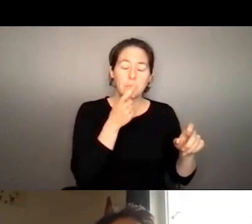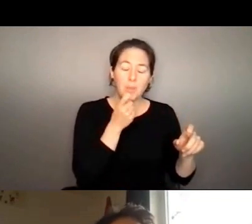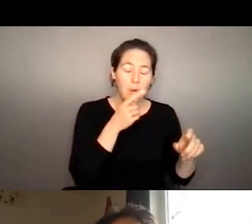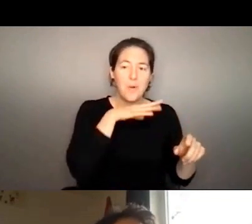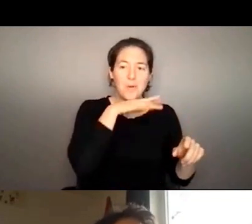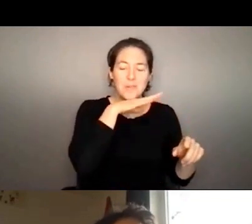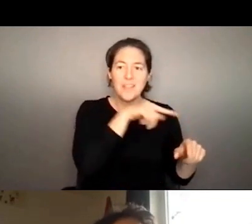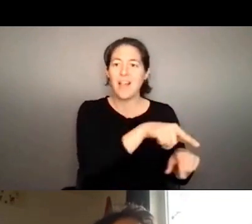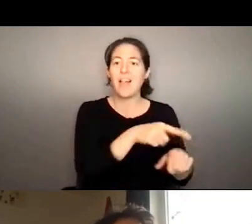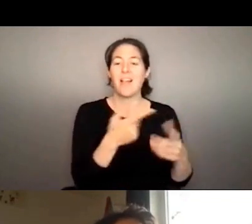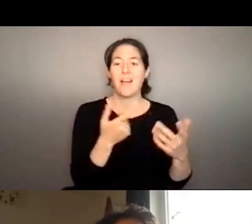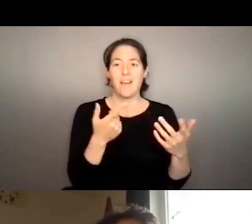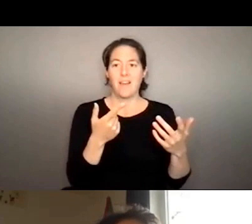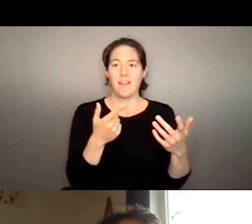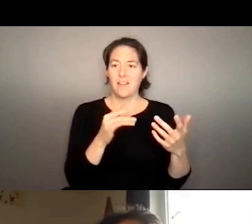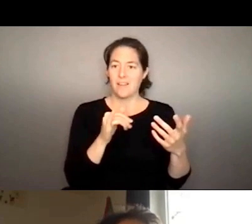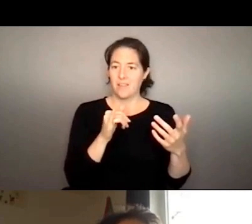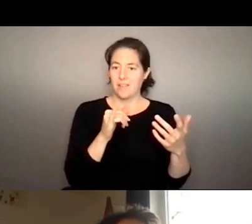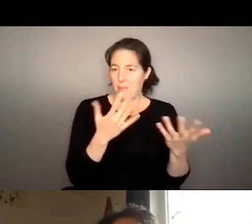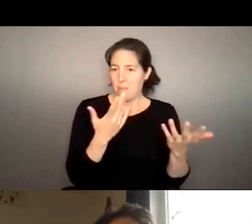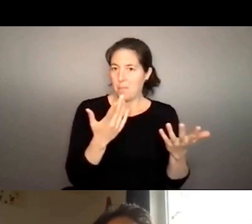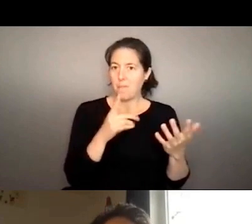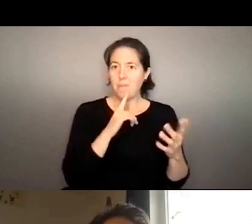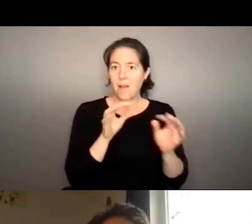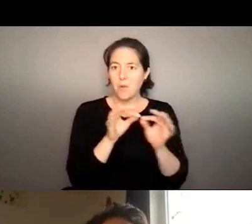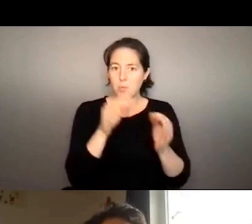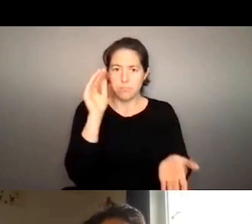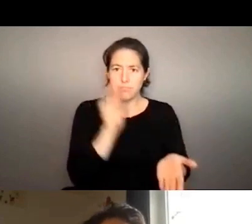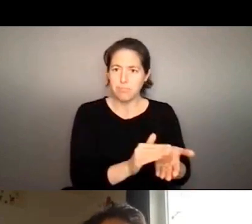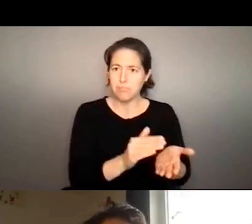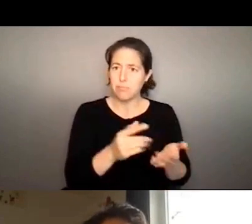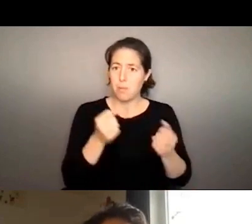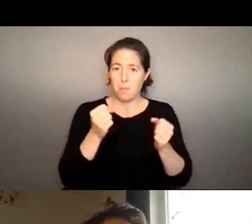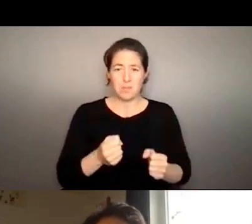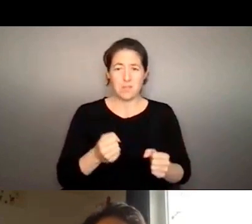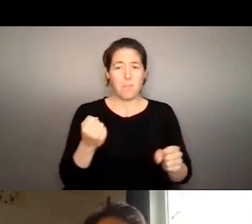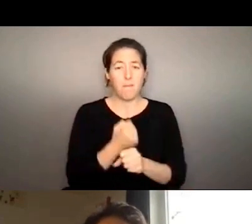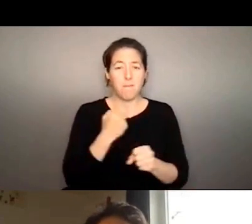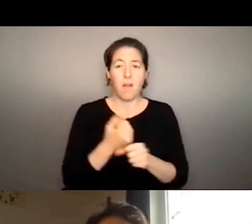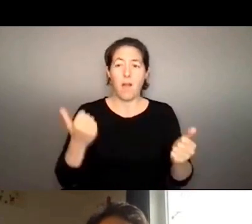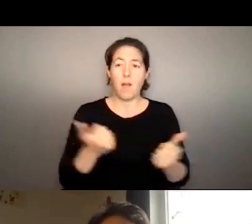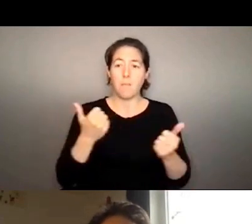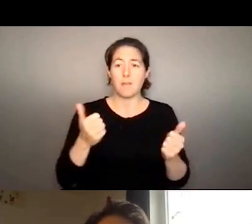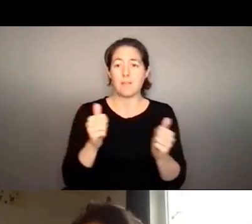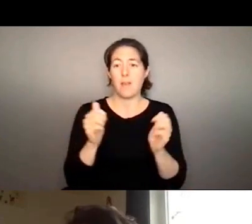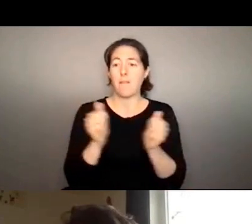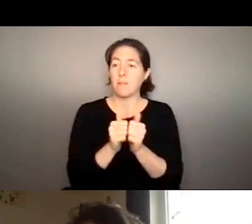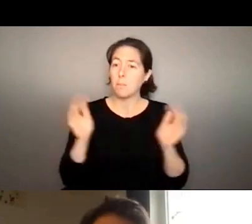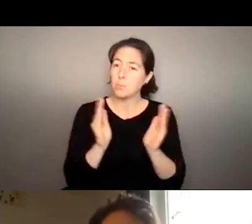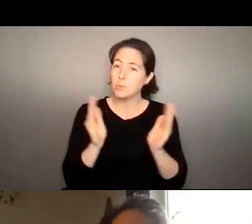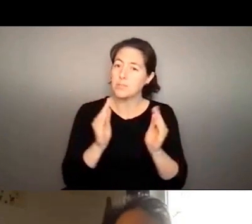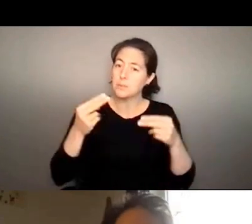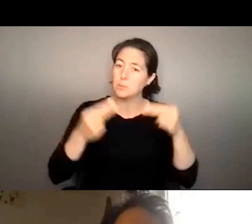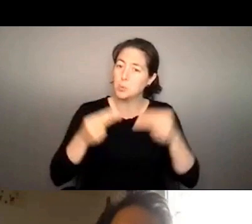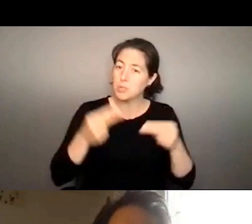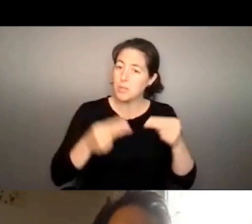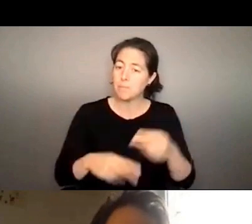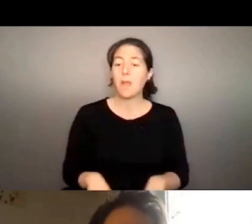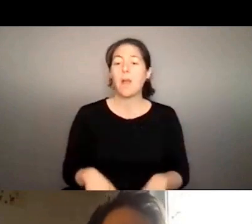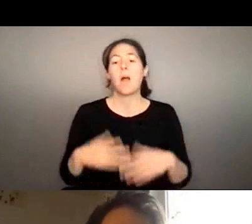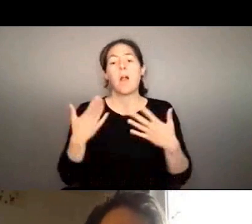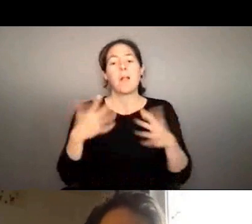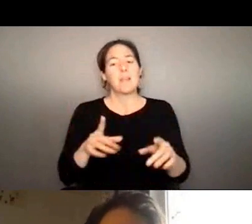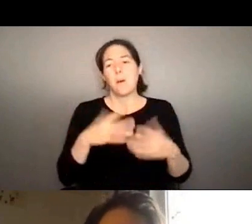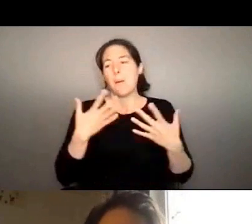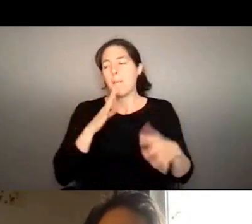comme un ministre, là, mettons, ben on peut faire beaucoup avec des budgets restreints. Mais là, déjà, je divague,